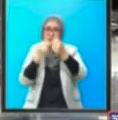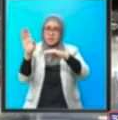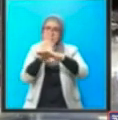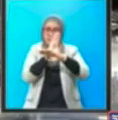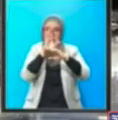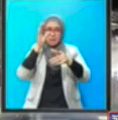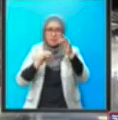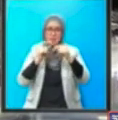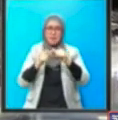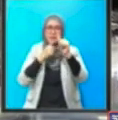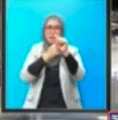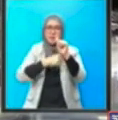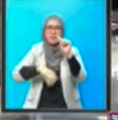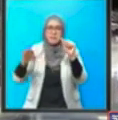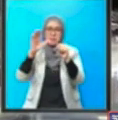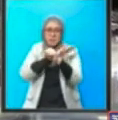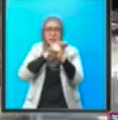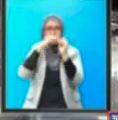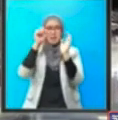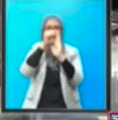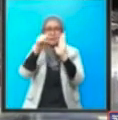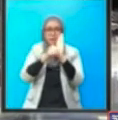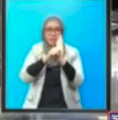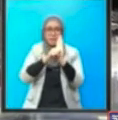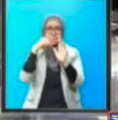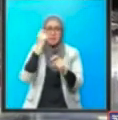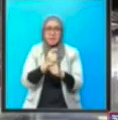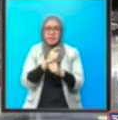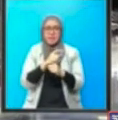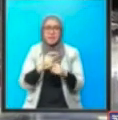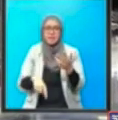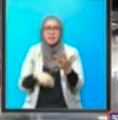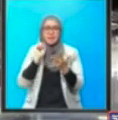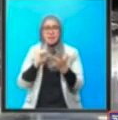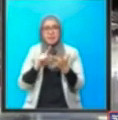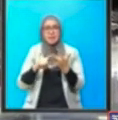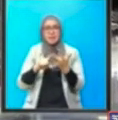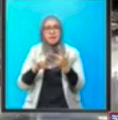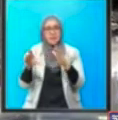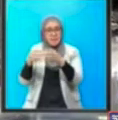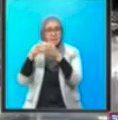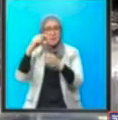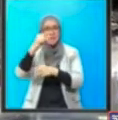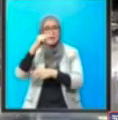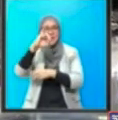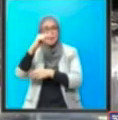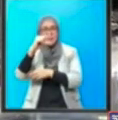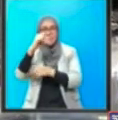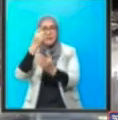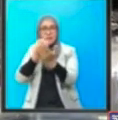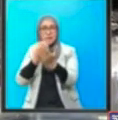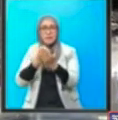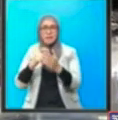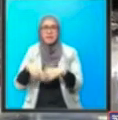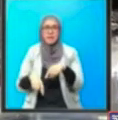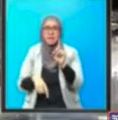syarat-syarat yang ditetapkan yang ketiga Man tonjok gelas segi ekonomi seramai 250